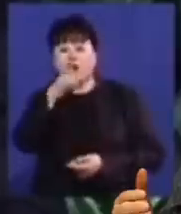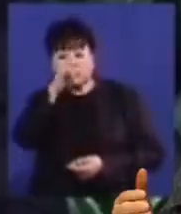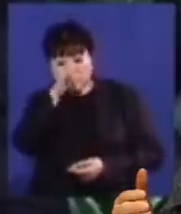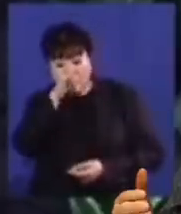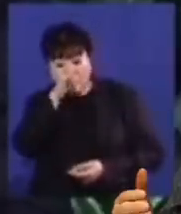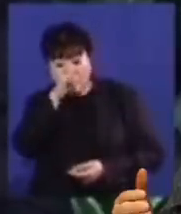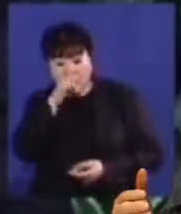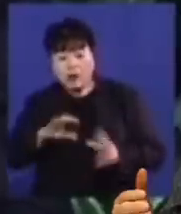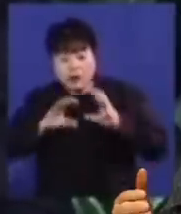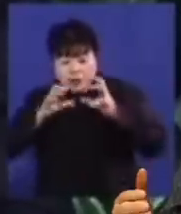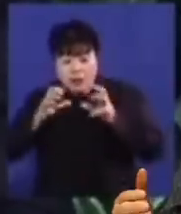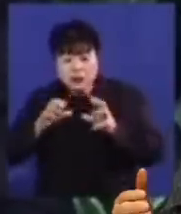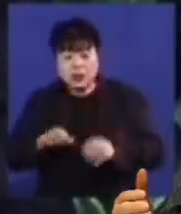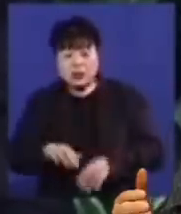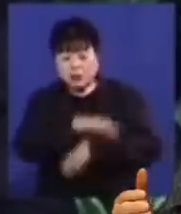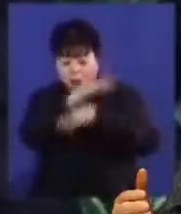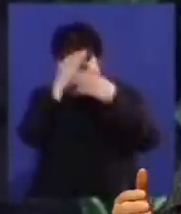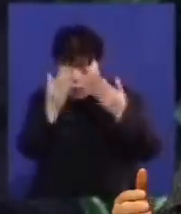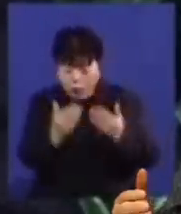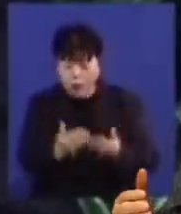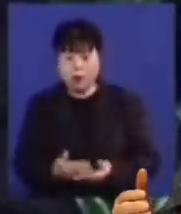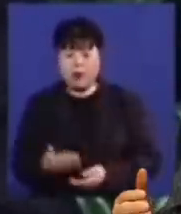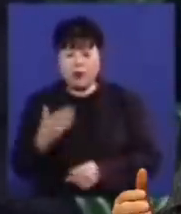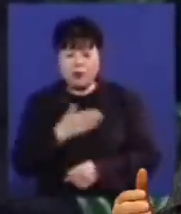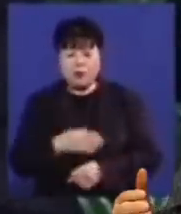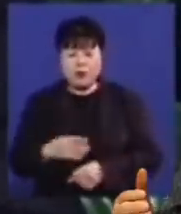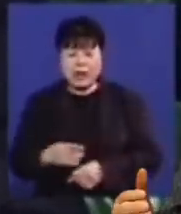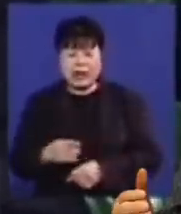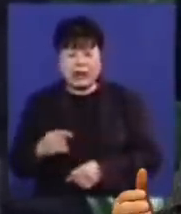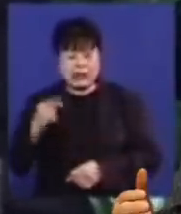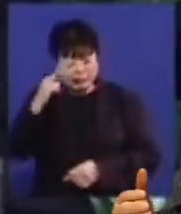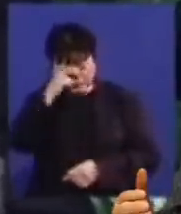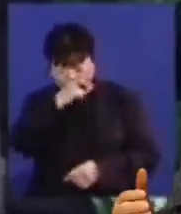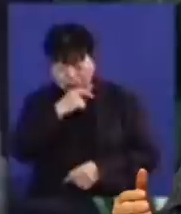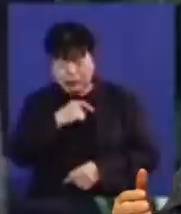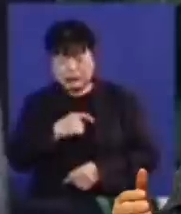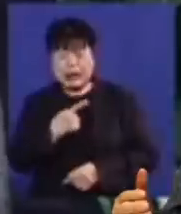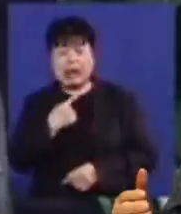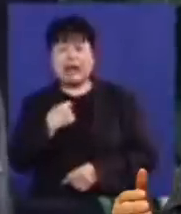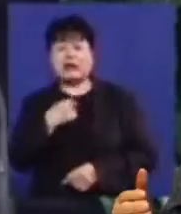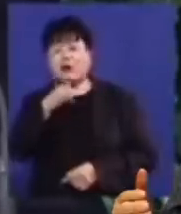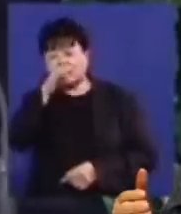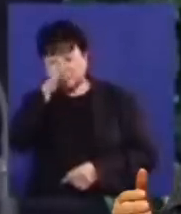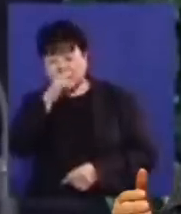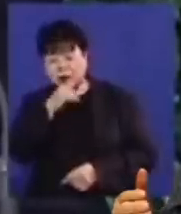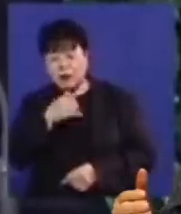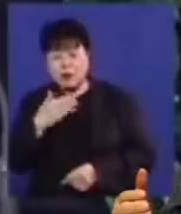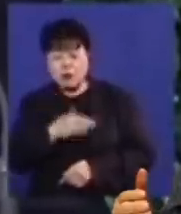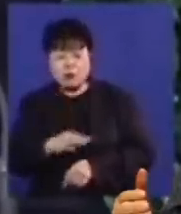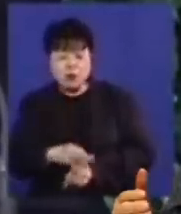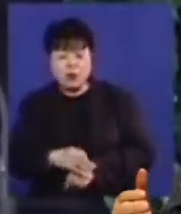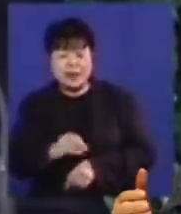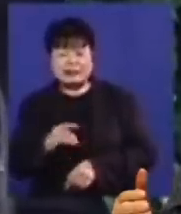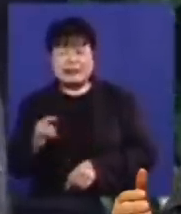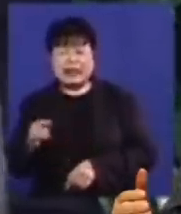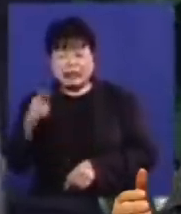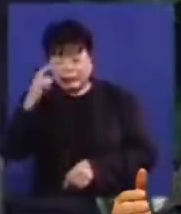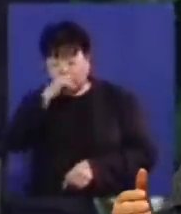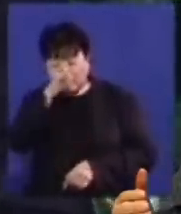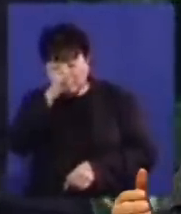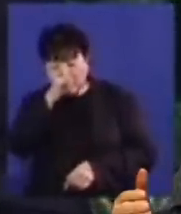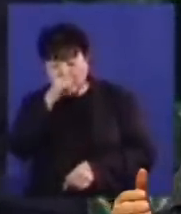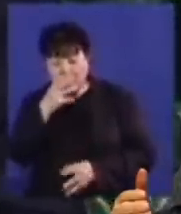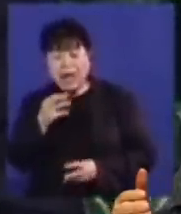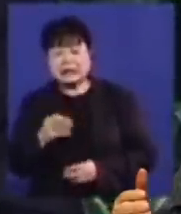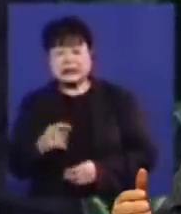이 세상에 사는 사람 중에 몸에 때가 묻은 사람 한 사람도 없어요. 이 세상에 살면 몸에 때가 적게 묻는 사람 많이 묻는